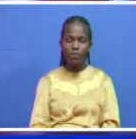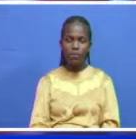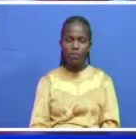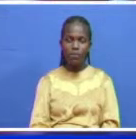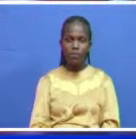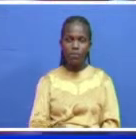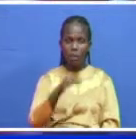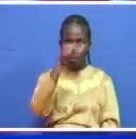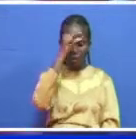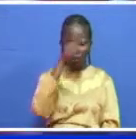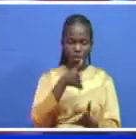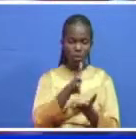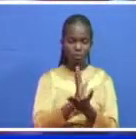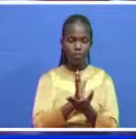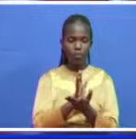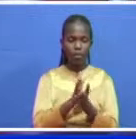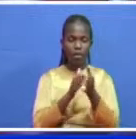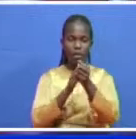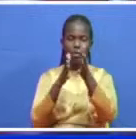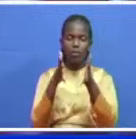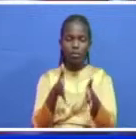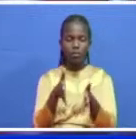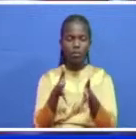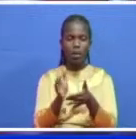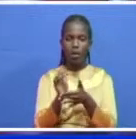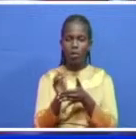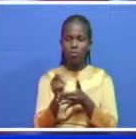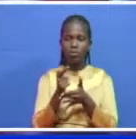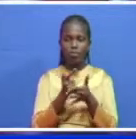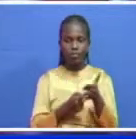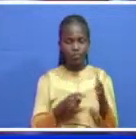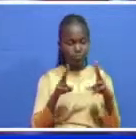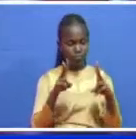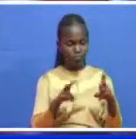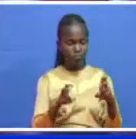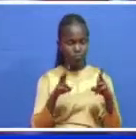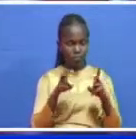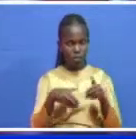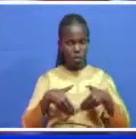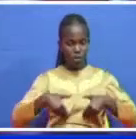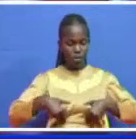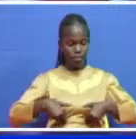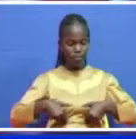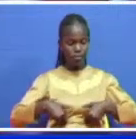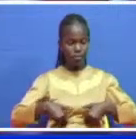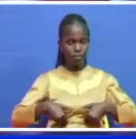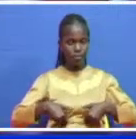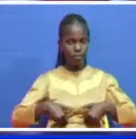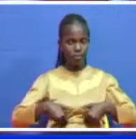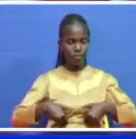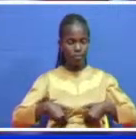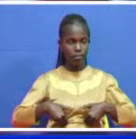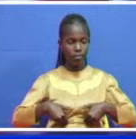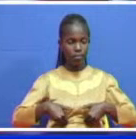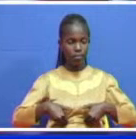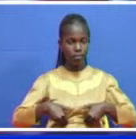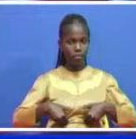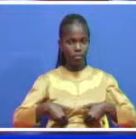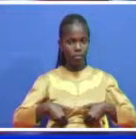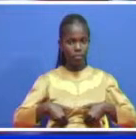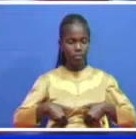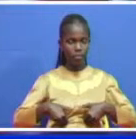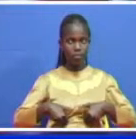silikali kuisila kulakwi atongoi ni ya kulwa kukunikila muno amuika kana atongoi